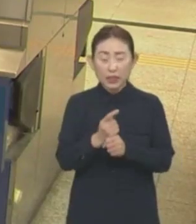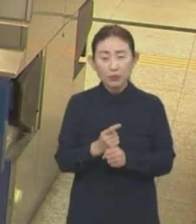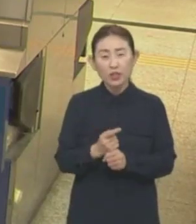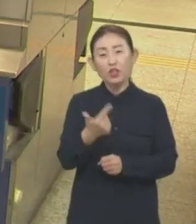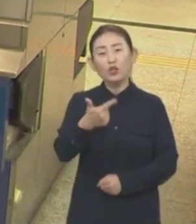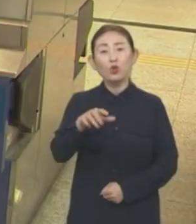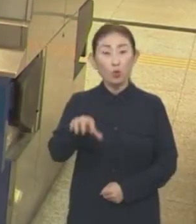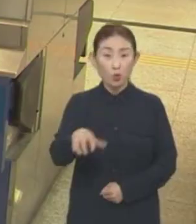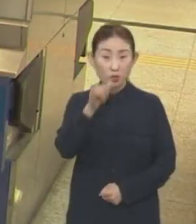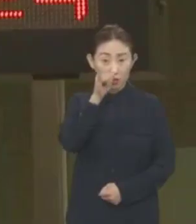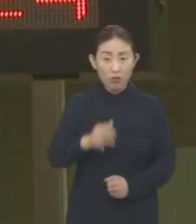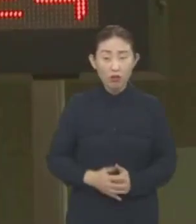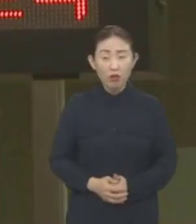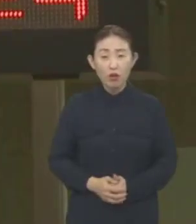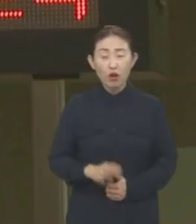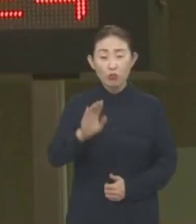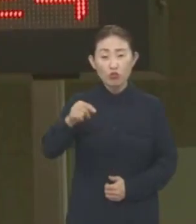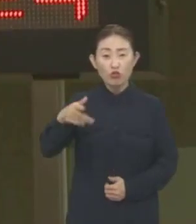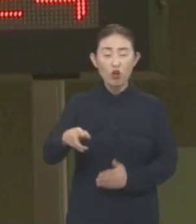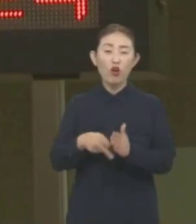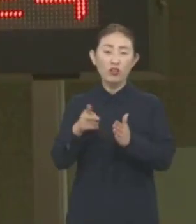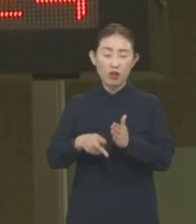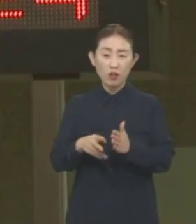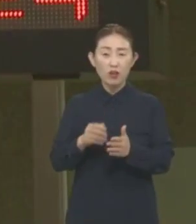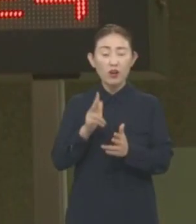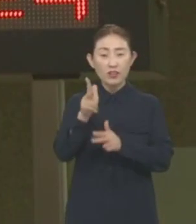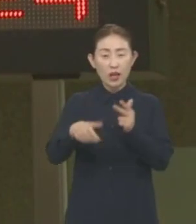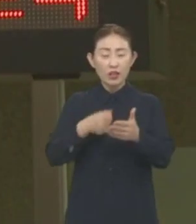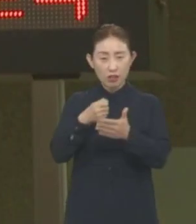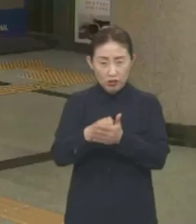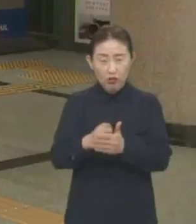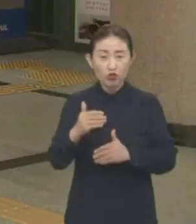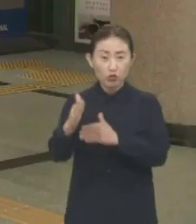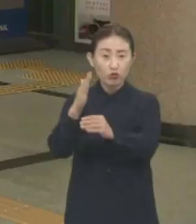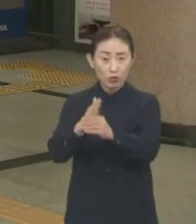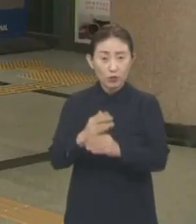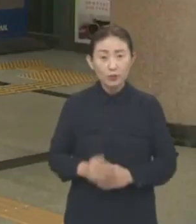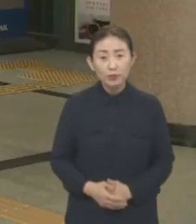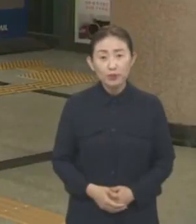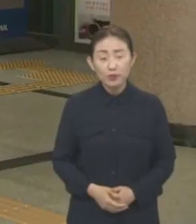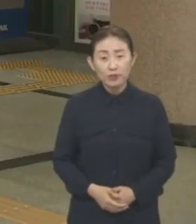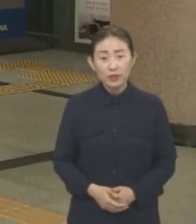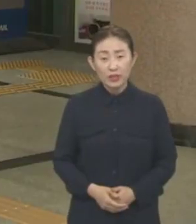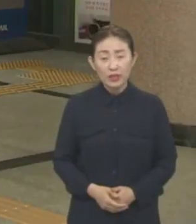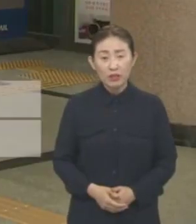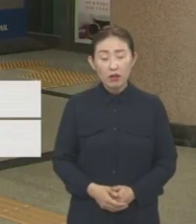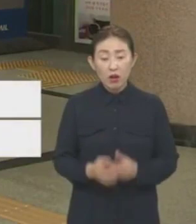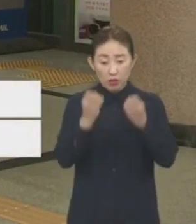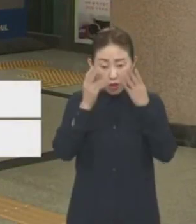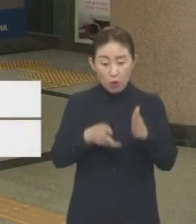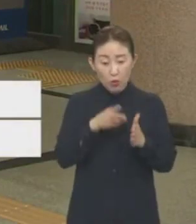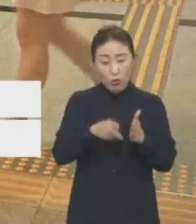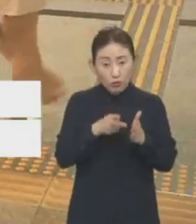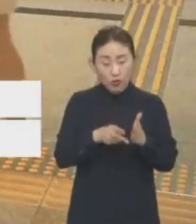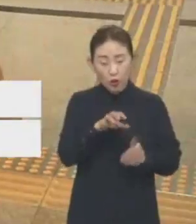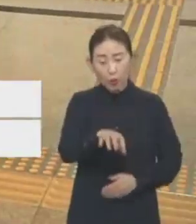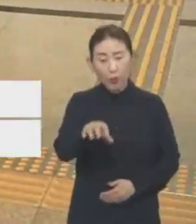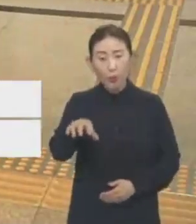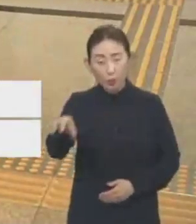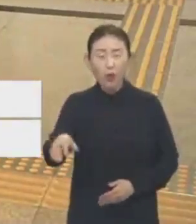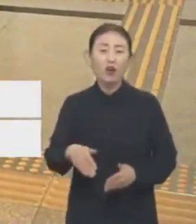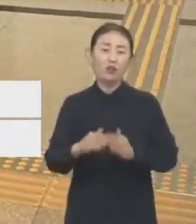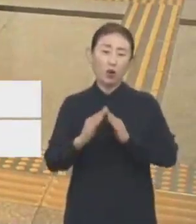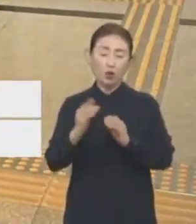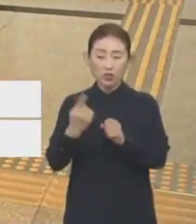총 6개로 부성역은 사업이 확정돼 현재 추진 중입니다. 시는 역 신설이 수도권 인구 분산 효과와